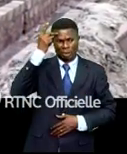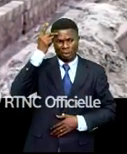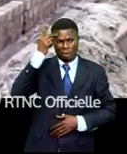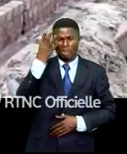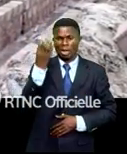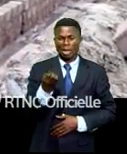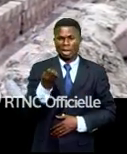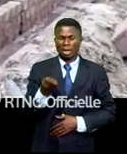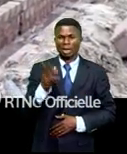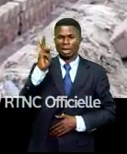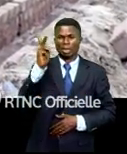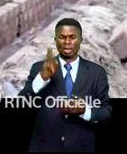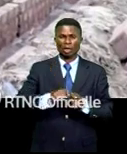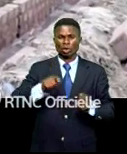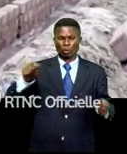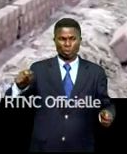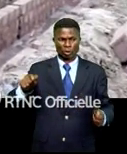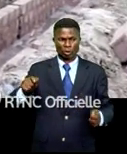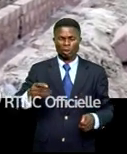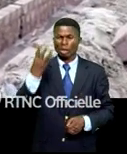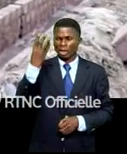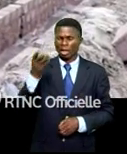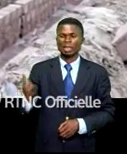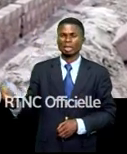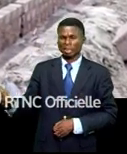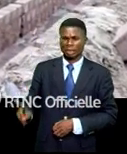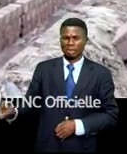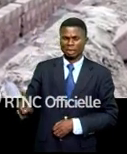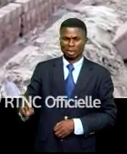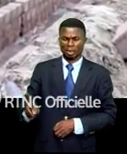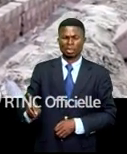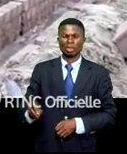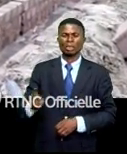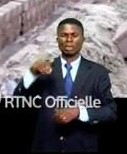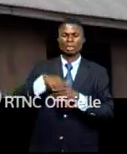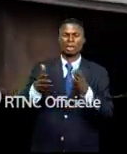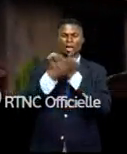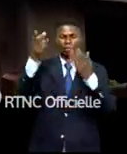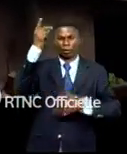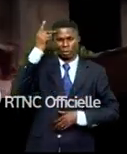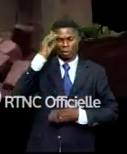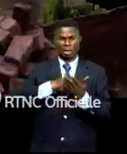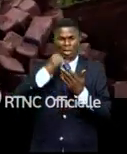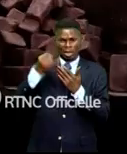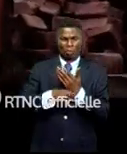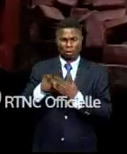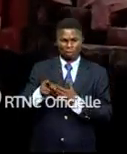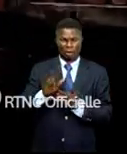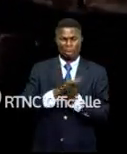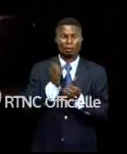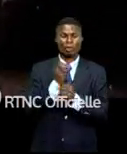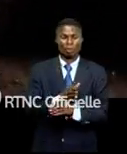40 km, on a pris tous les quatre districts qui composent la ville de Kinshasa. Le projet Tchilé-Gilou se